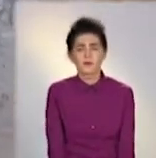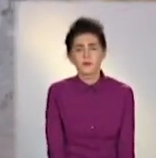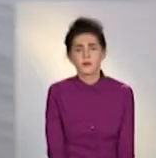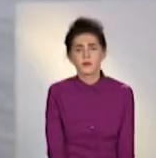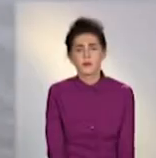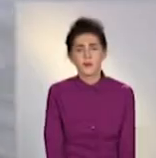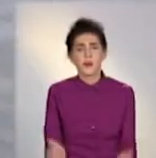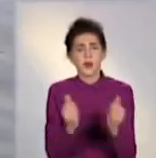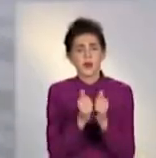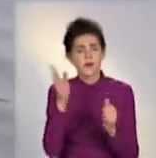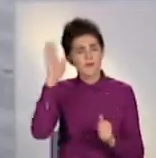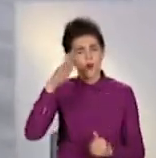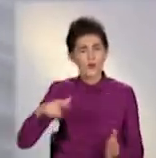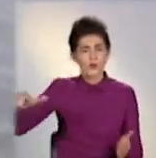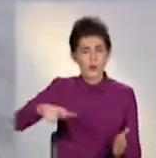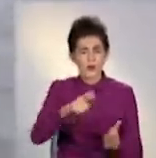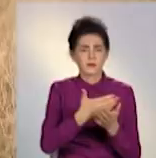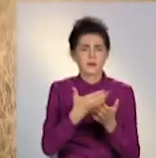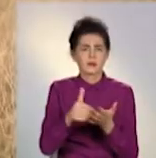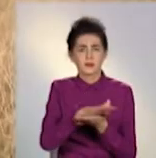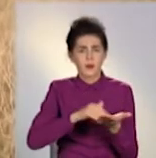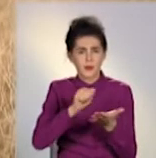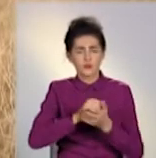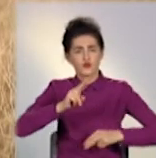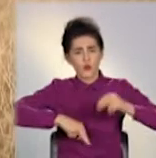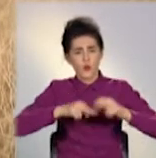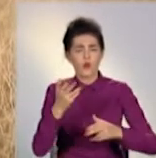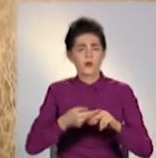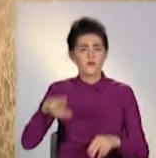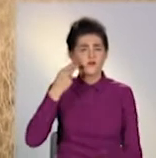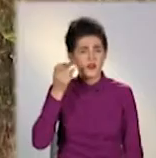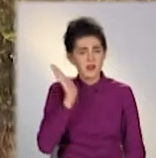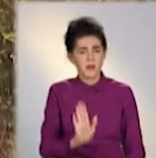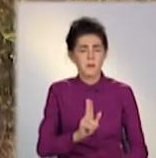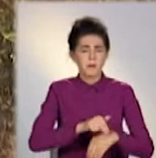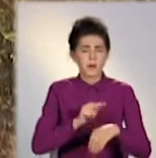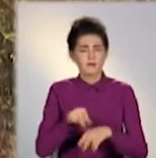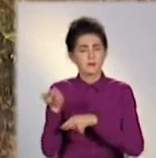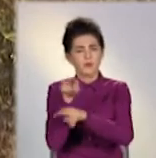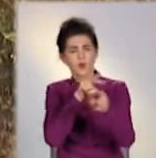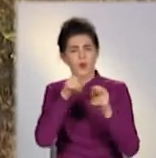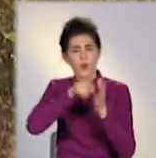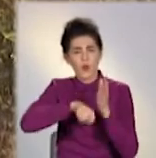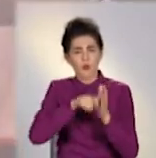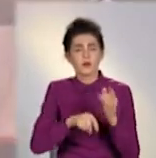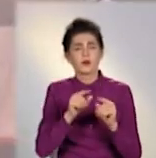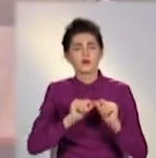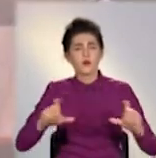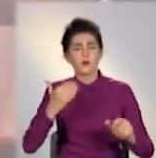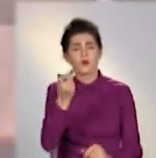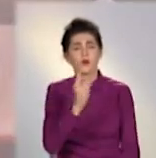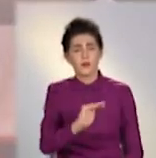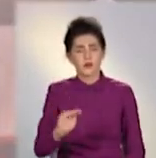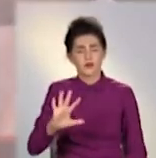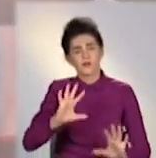Біля водоймищ, занедбаних споруд і будівельних майданчиків. Саме там правоохоронці чатуватимуть на школярів. Якщо